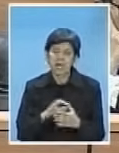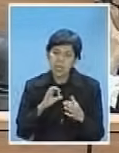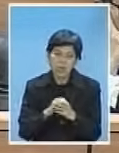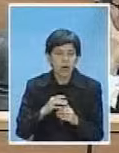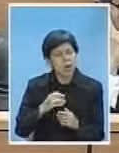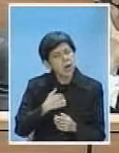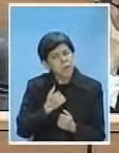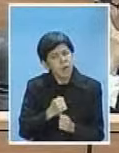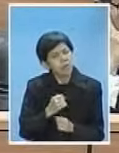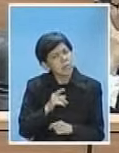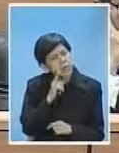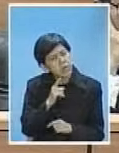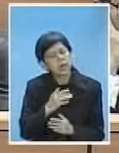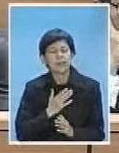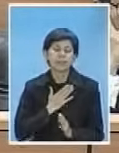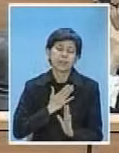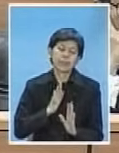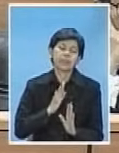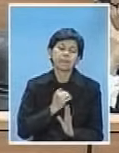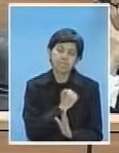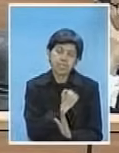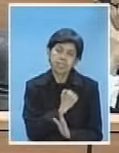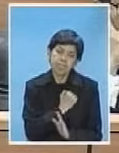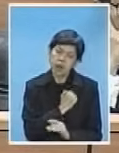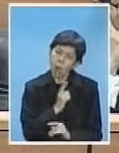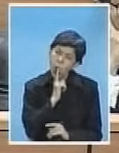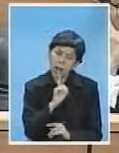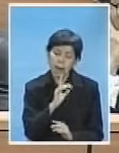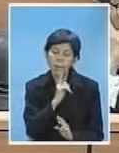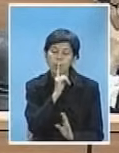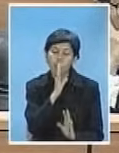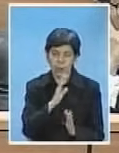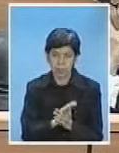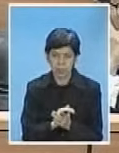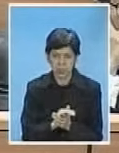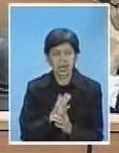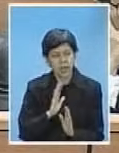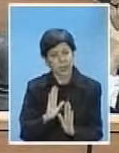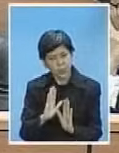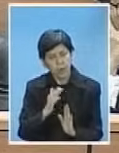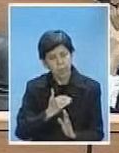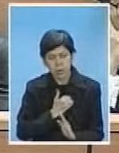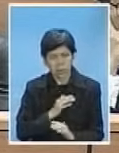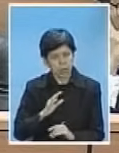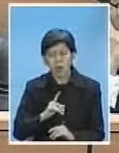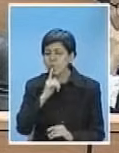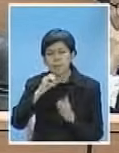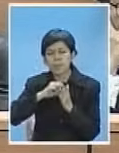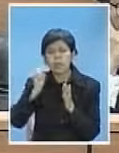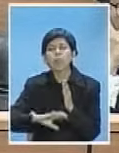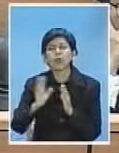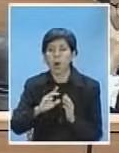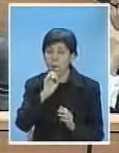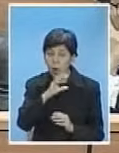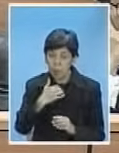ต่ที่เมื่อกี้ผมด้วยความเกรงใจผมไม่พูดนะครับว่าท่านใส่ร้ายว่าอะไรและด้วยความเกรงใจผมก็ไม่ให้ท่านถอนคำพูดครับ